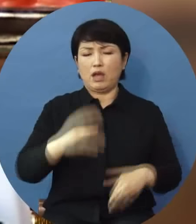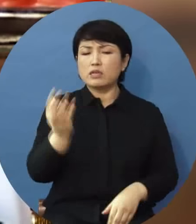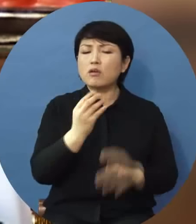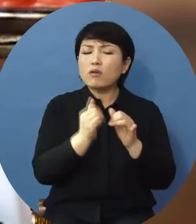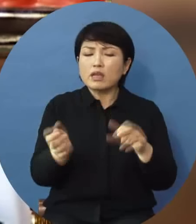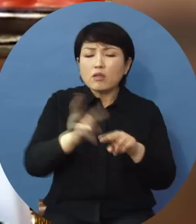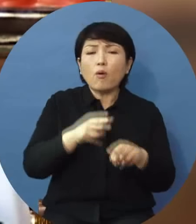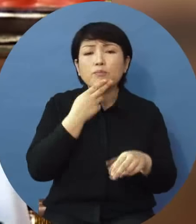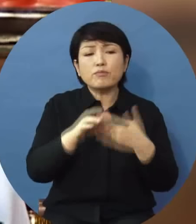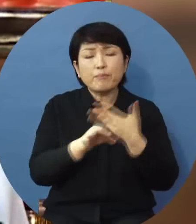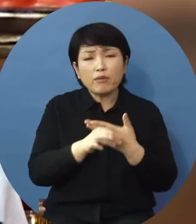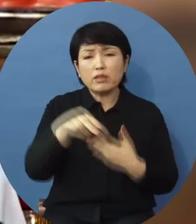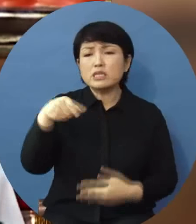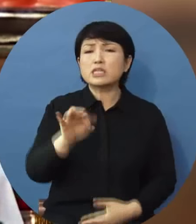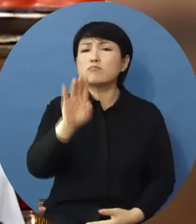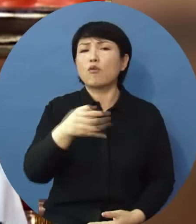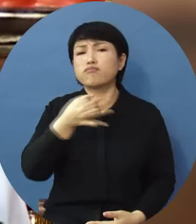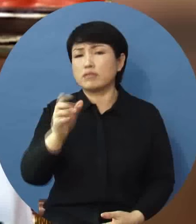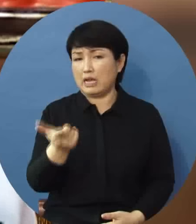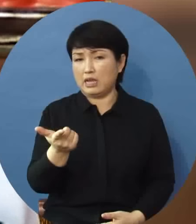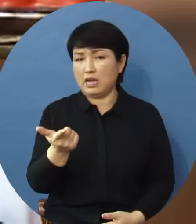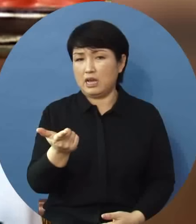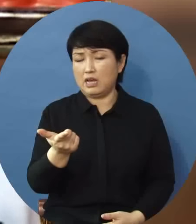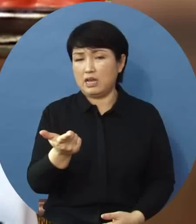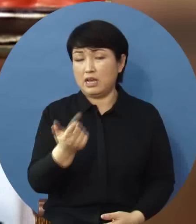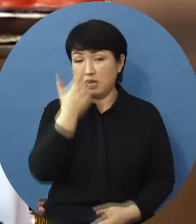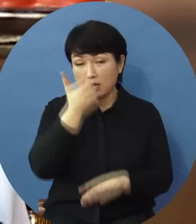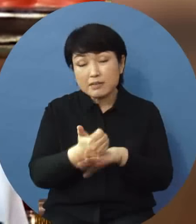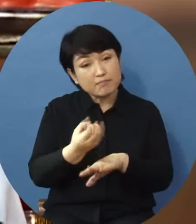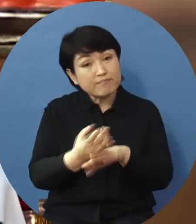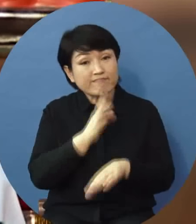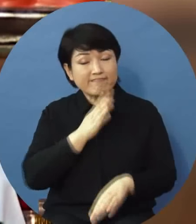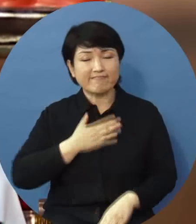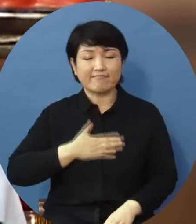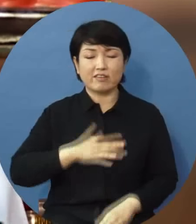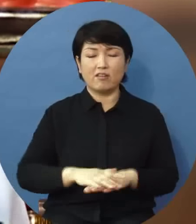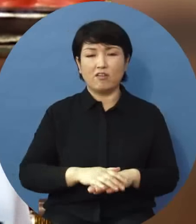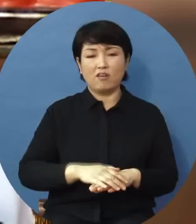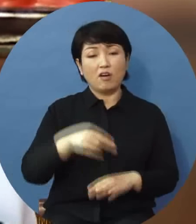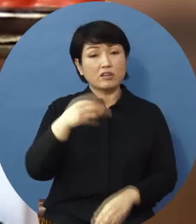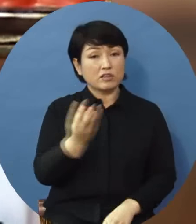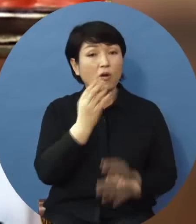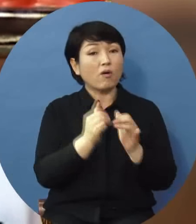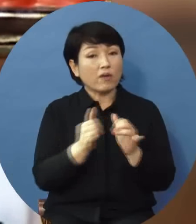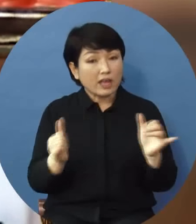지위에 들지 않으면 승보라고 하지 않습니다. 성인의 지위에 들었다 하는 것은 언제부터냐?